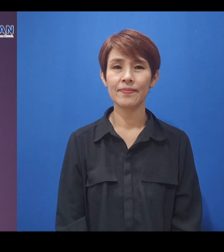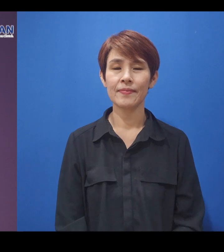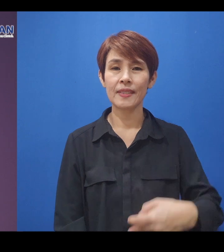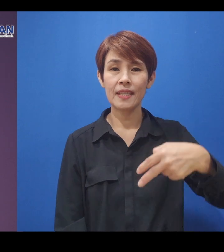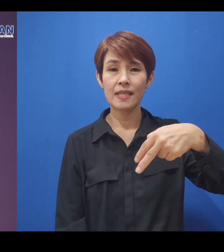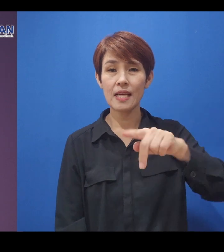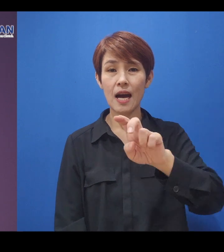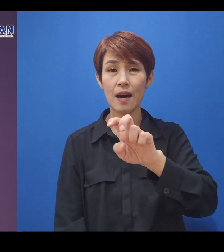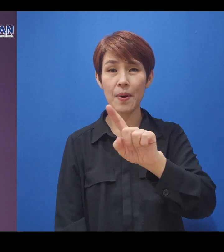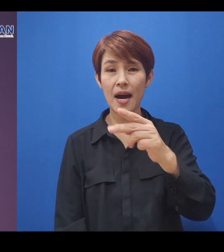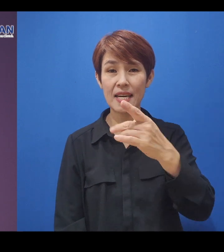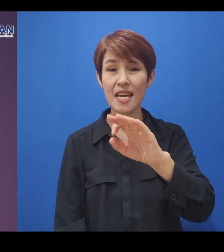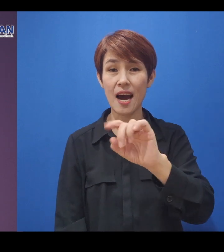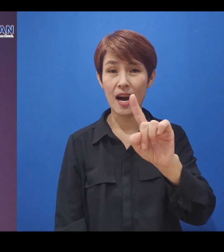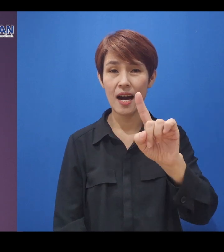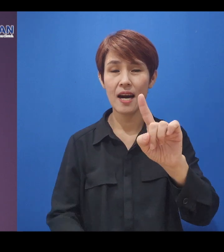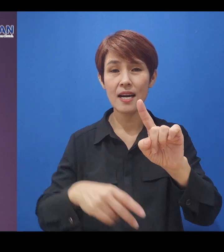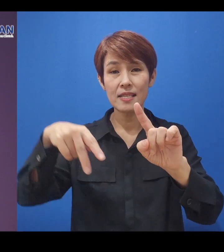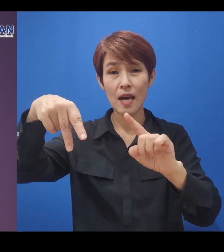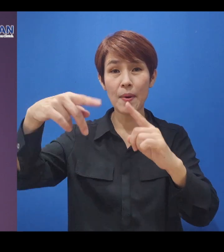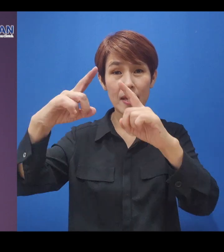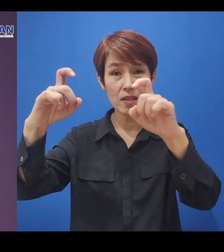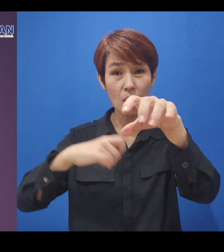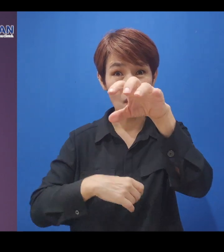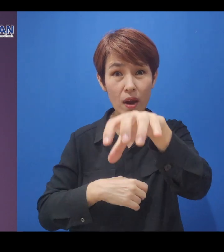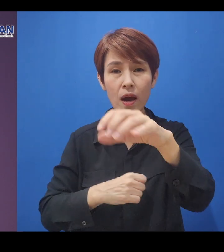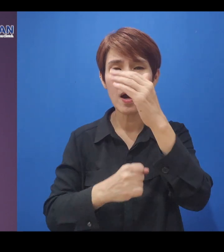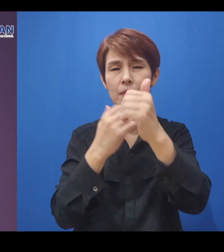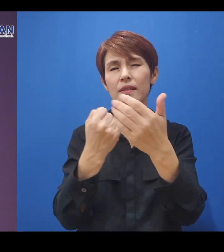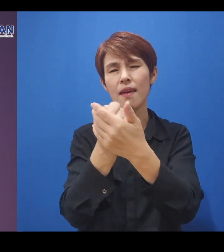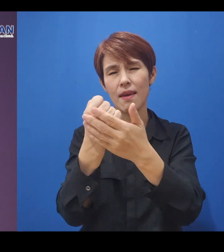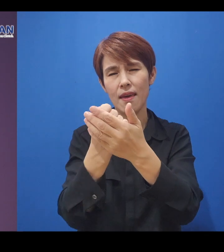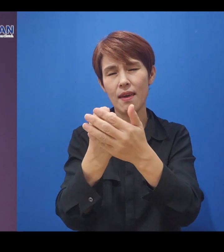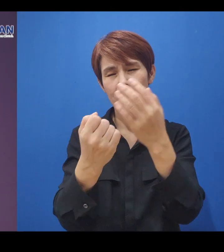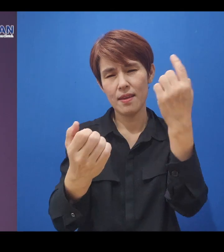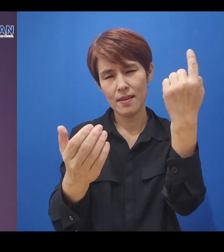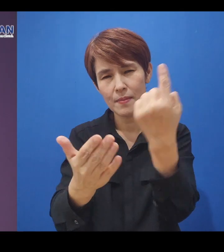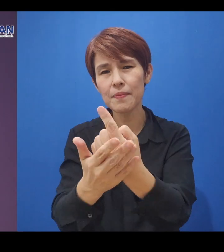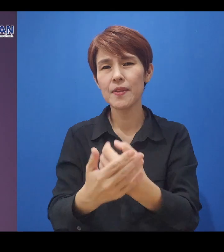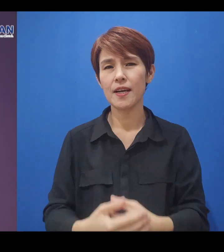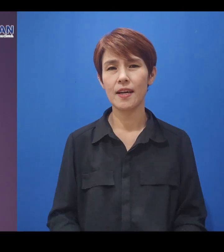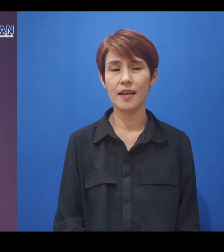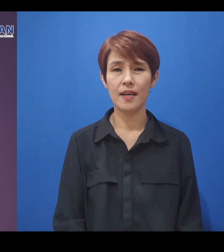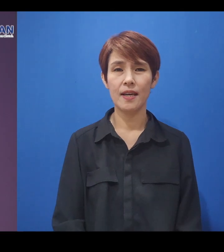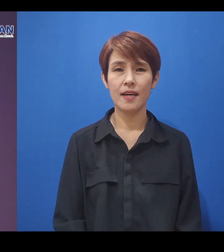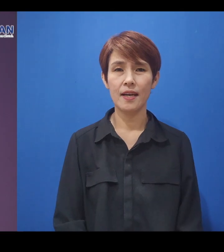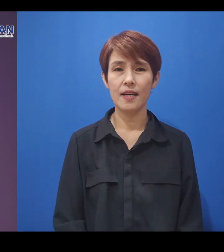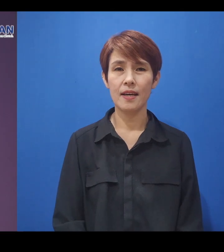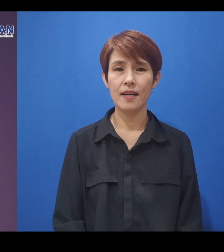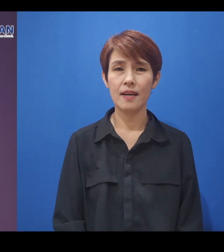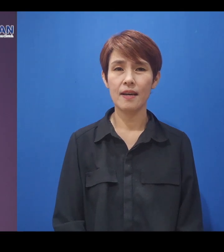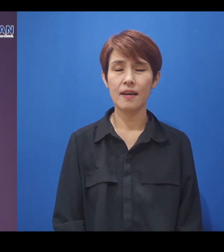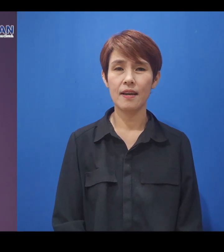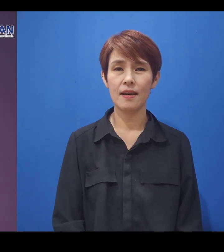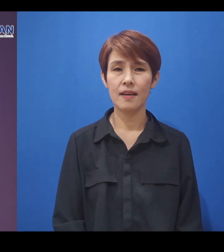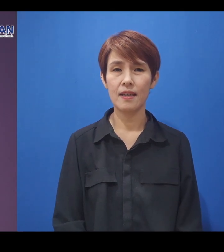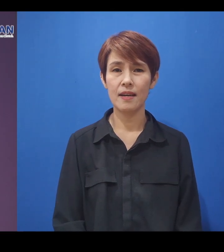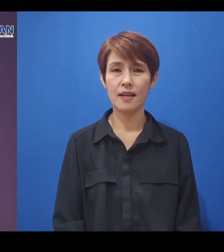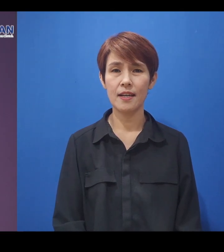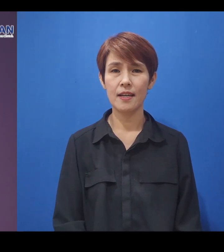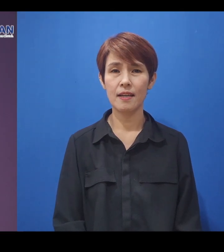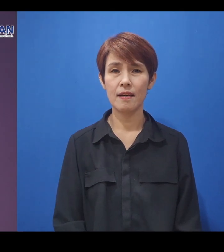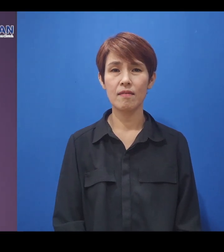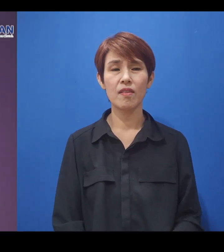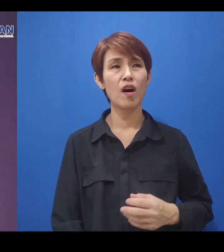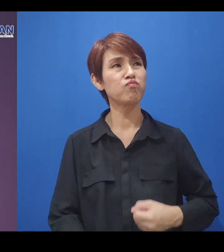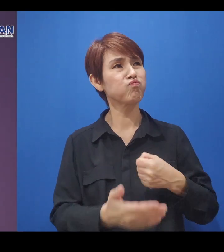사마리아 성에도 하나님의 은혜가 임하였으면, 이건 직업적으로 하는 게 아닙니다. 결단했다고